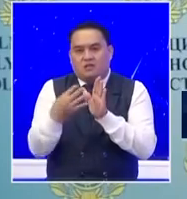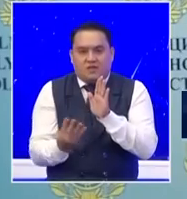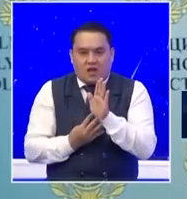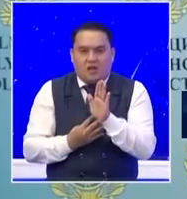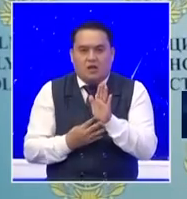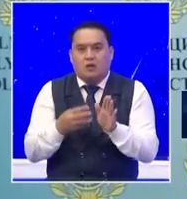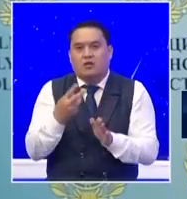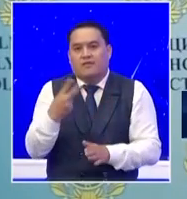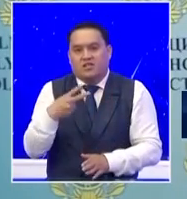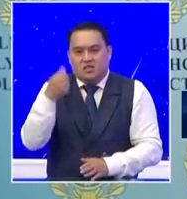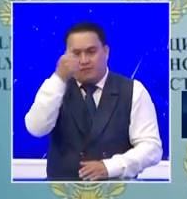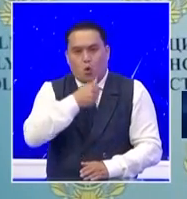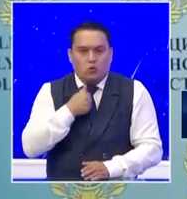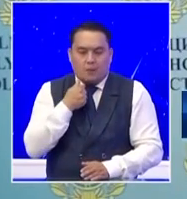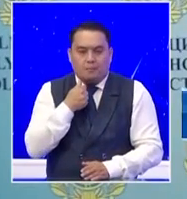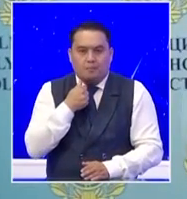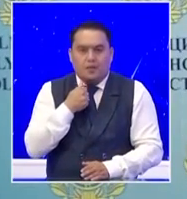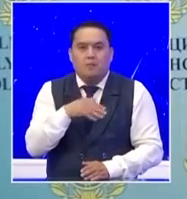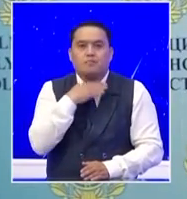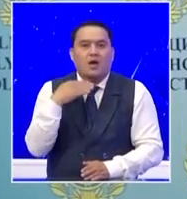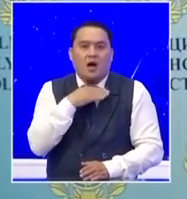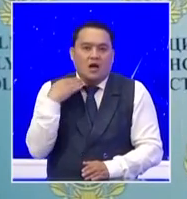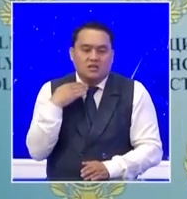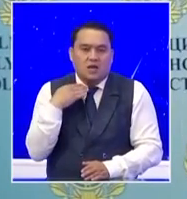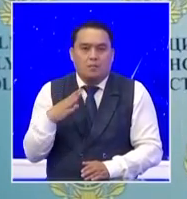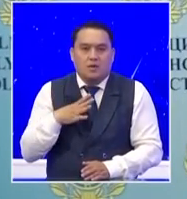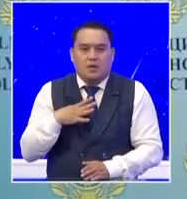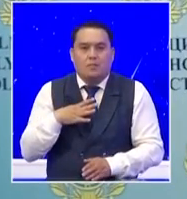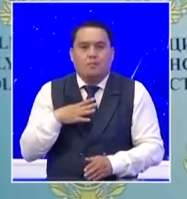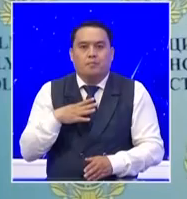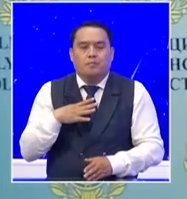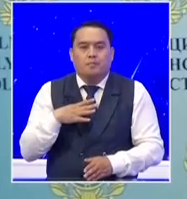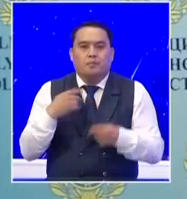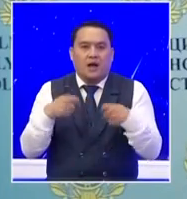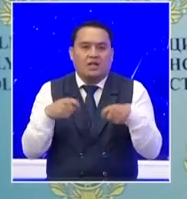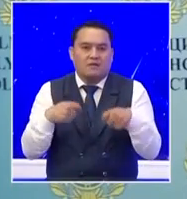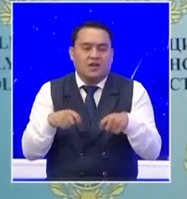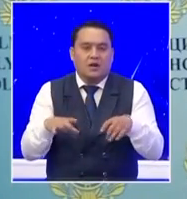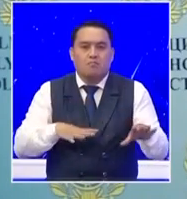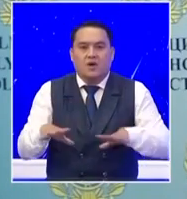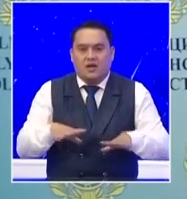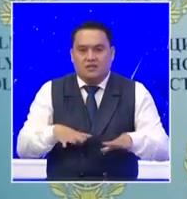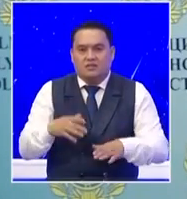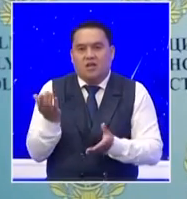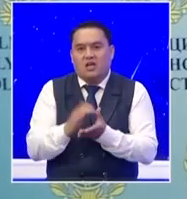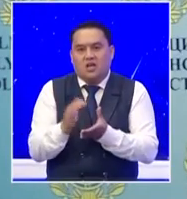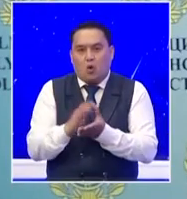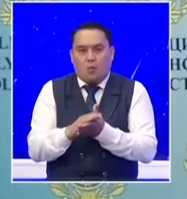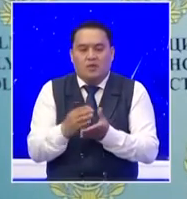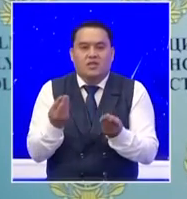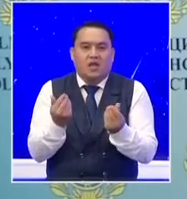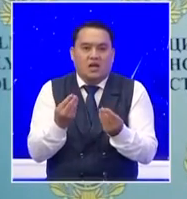2018-2019 и мая 2020 года. Мясо подозреваемые, а как оказалось, продавали на рынках и своим знакомым.